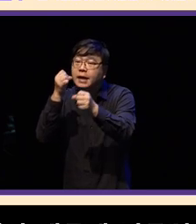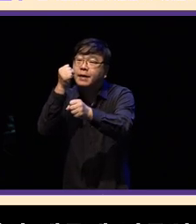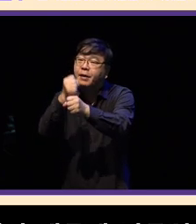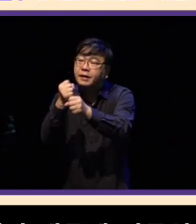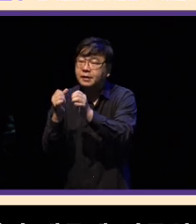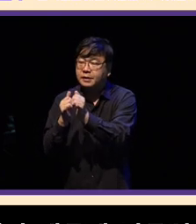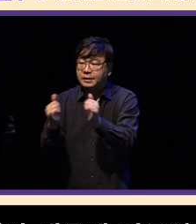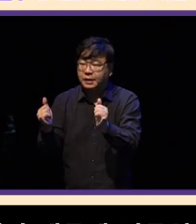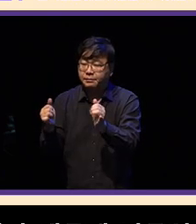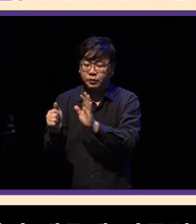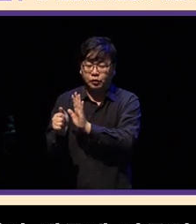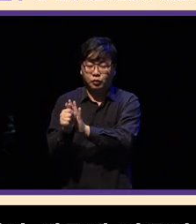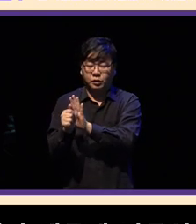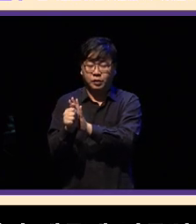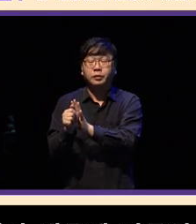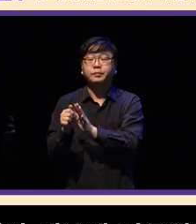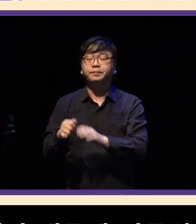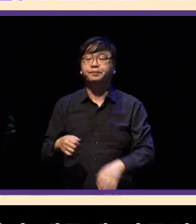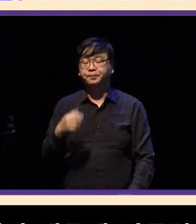사업입니다.